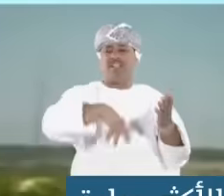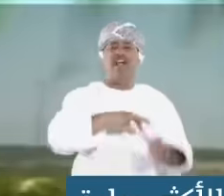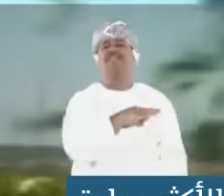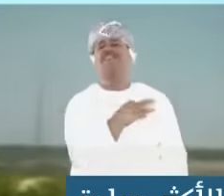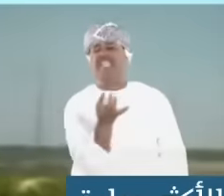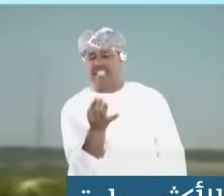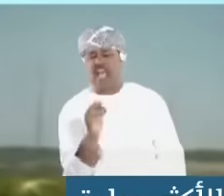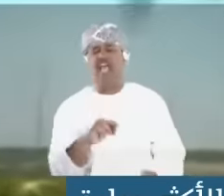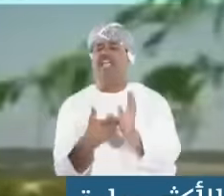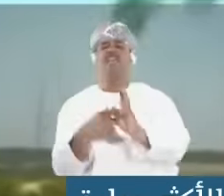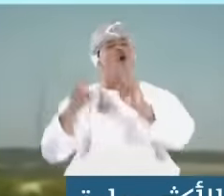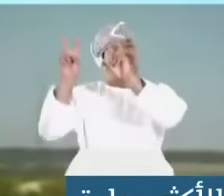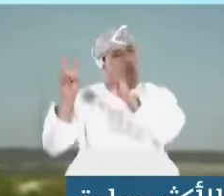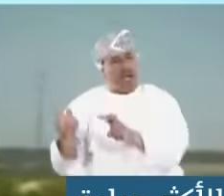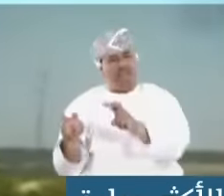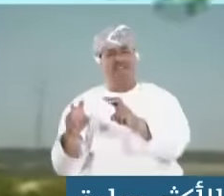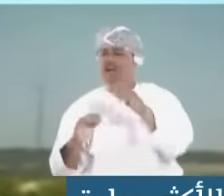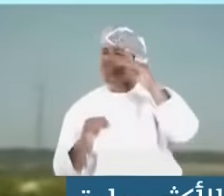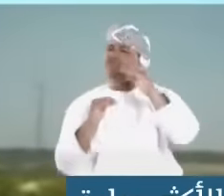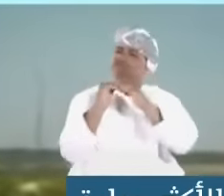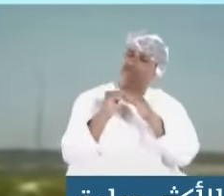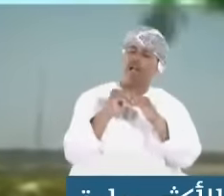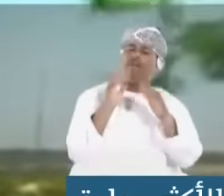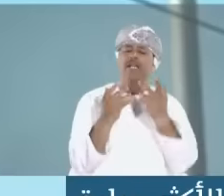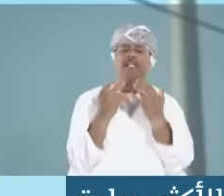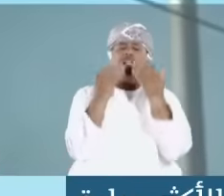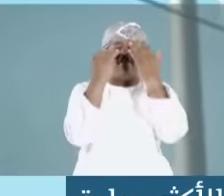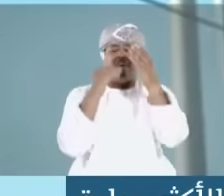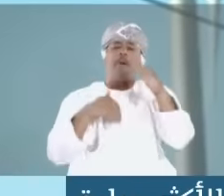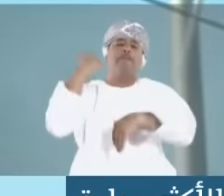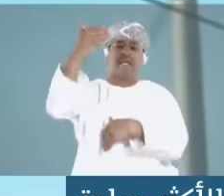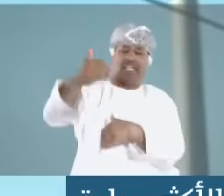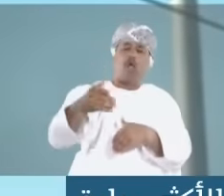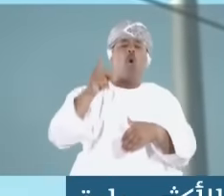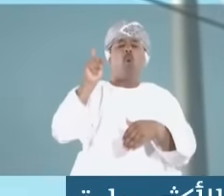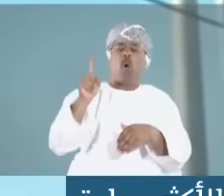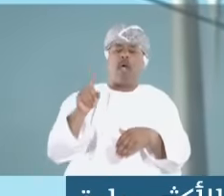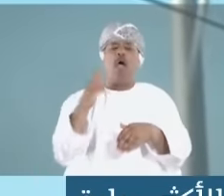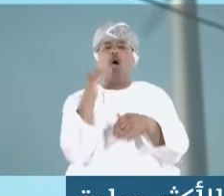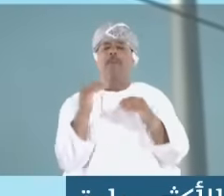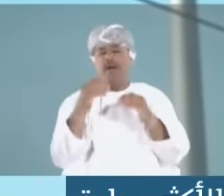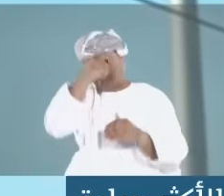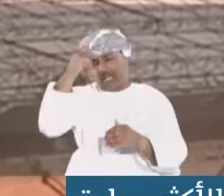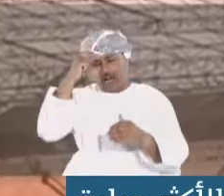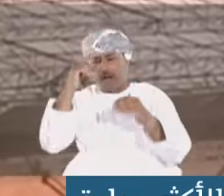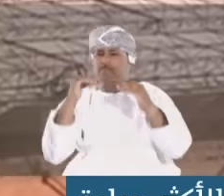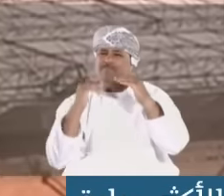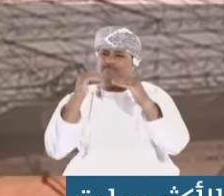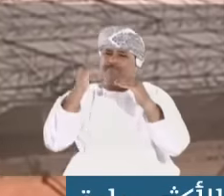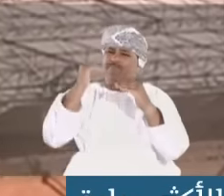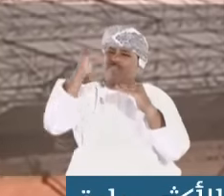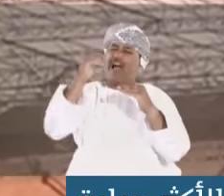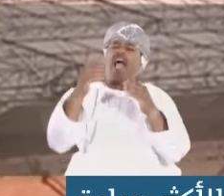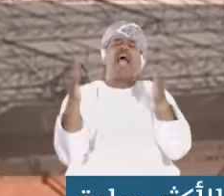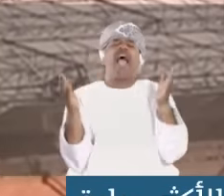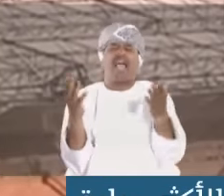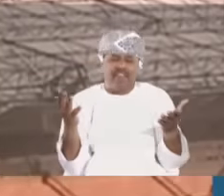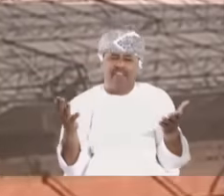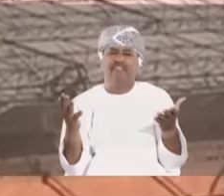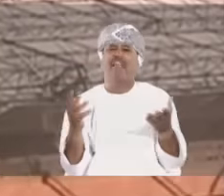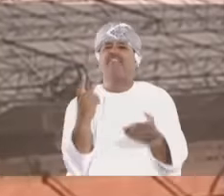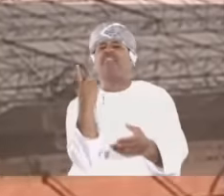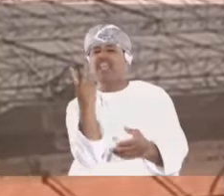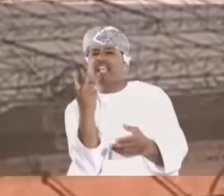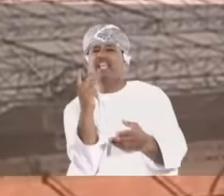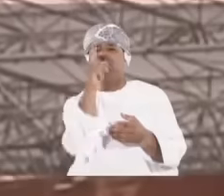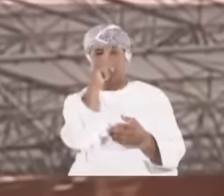سقف لانبعاثات الغازات في النصف الثاني من القرن والإبقاء على مستوى ارتفاع درجات الحرارة أقل من درجتين